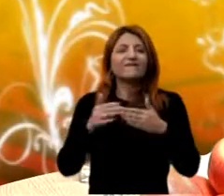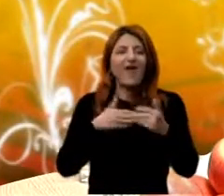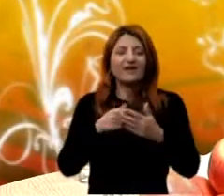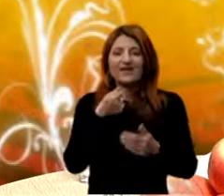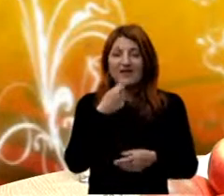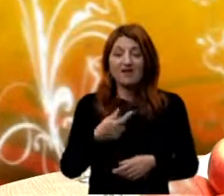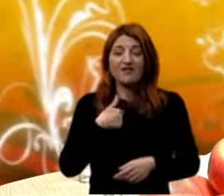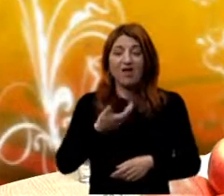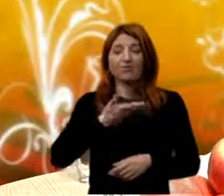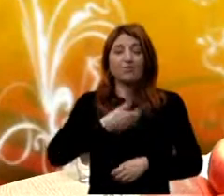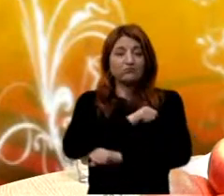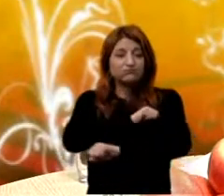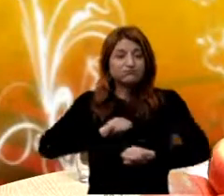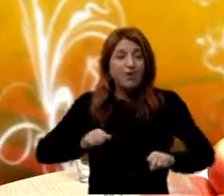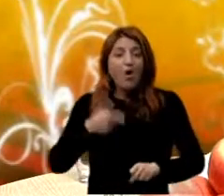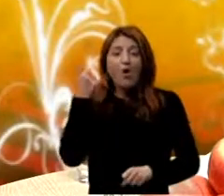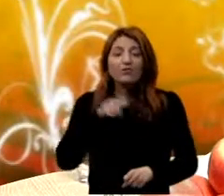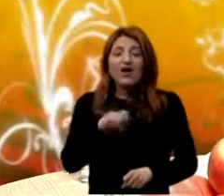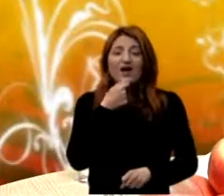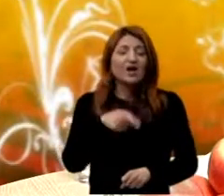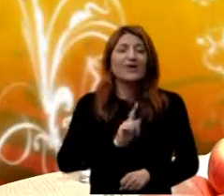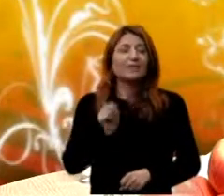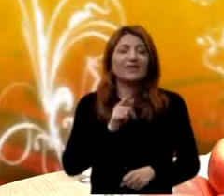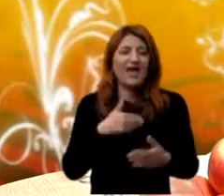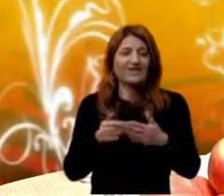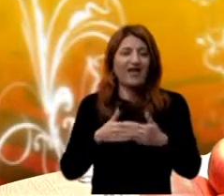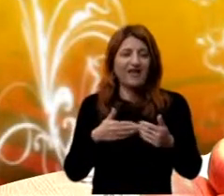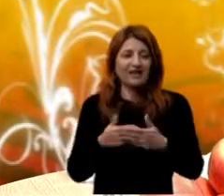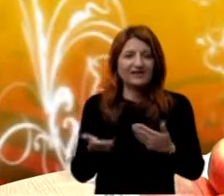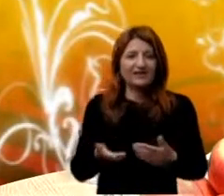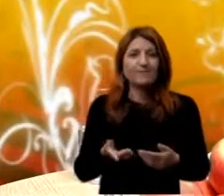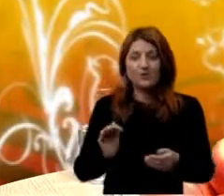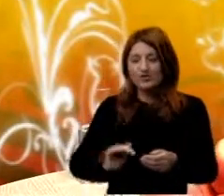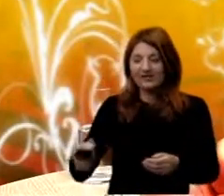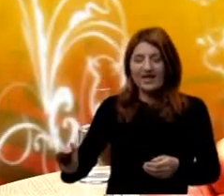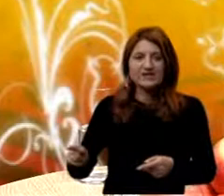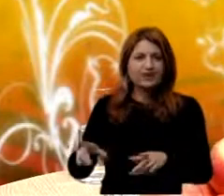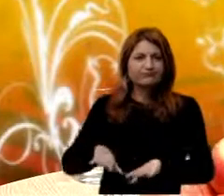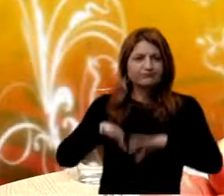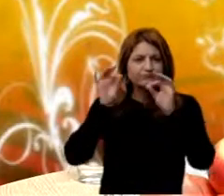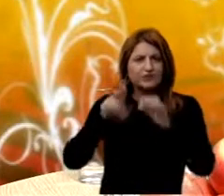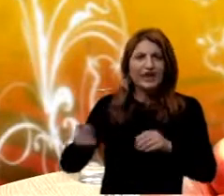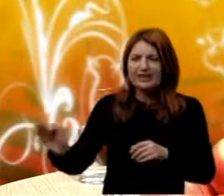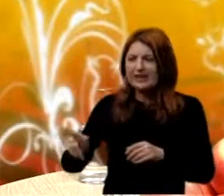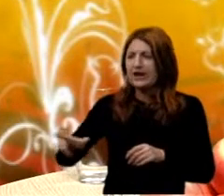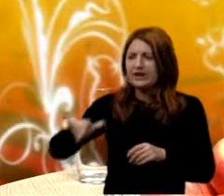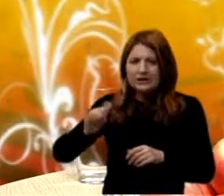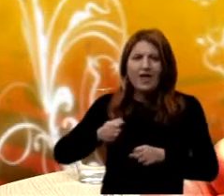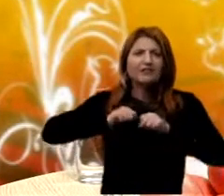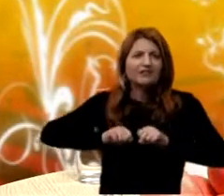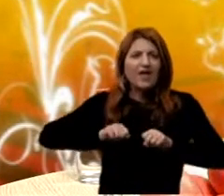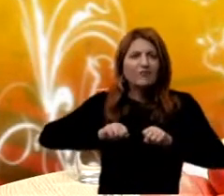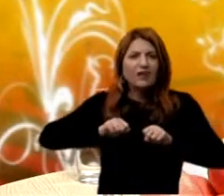od hrane koja nije kvalitetna. Tako da često puta se kod djece otkrilo da su oni debeli, ali